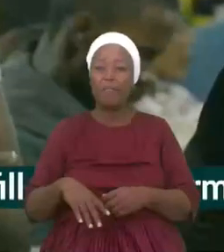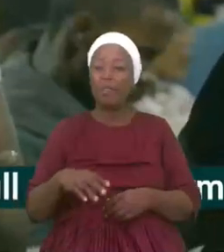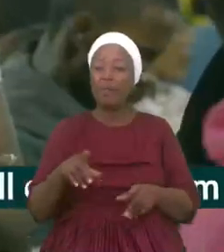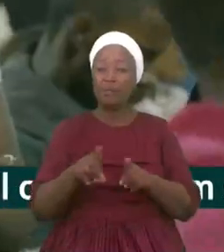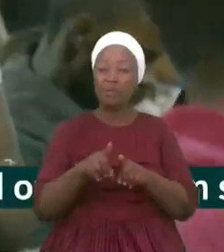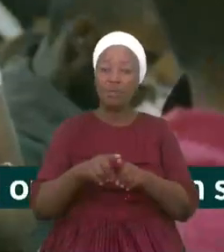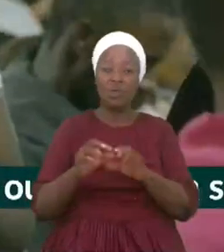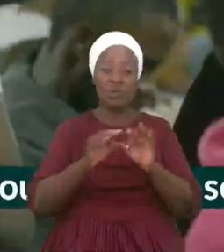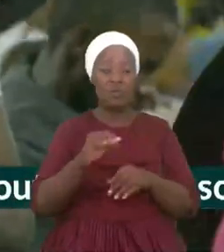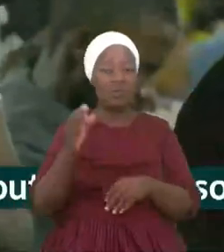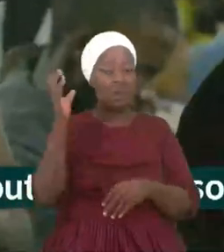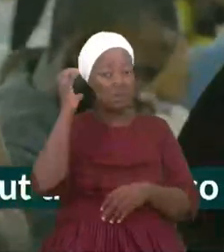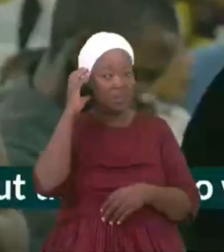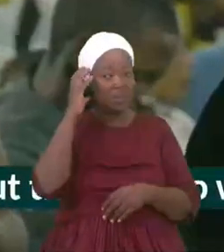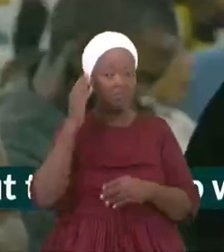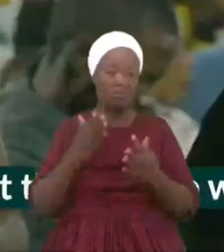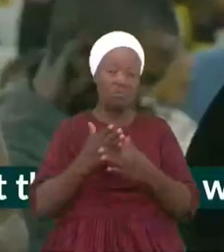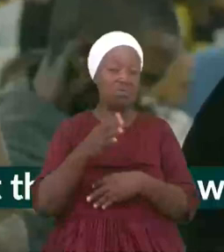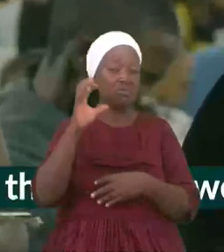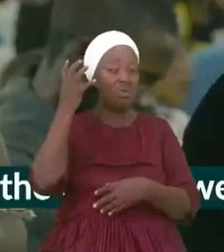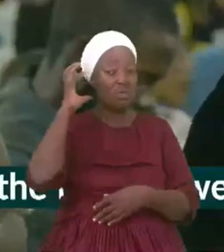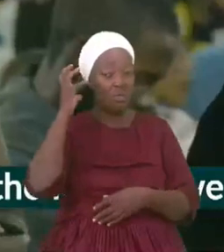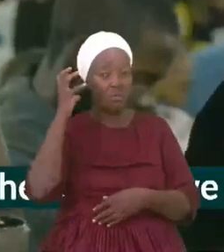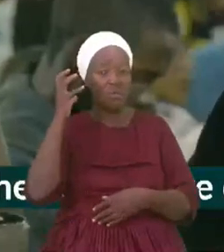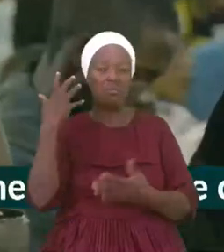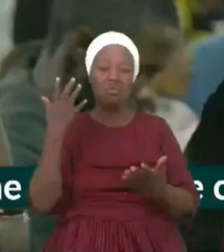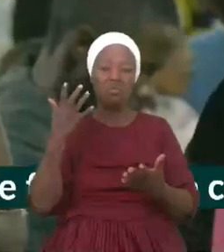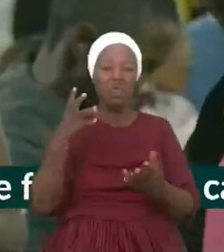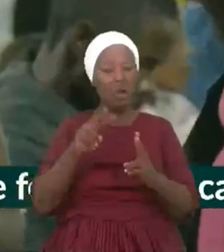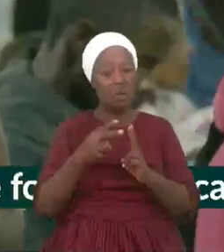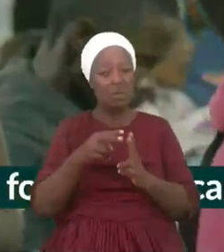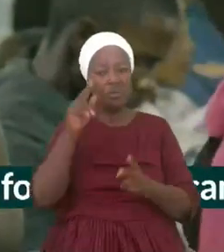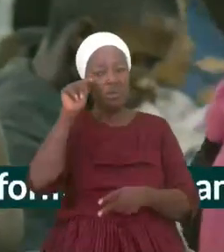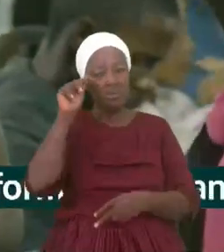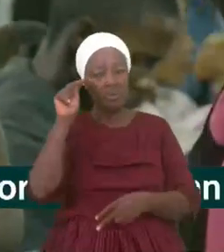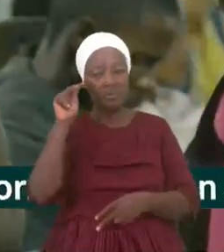là-bas et puis vous soumettez cela